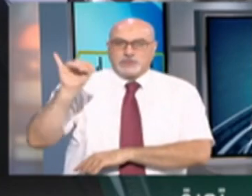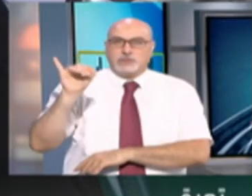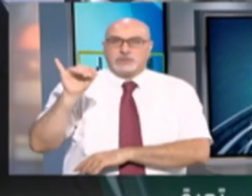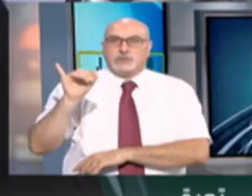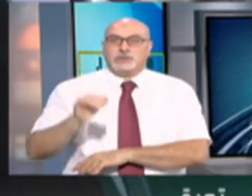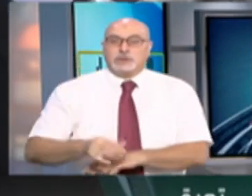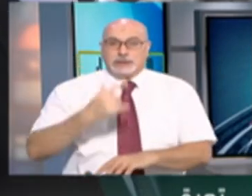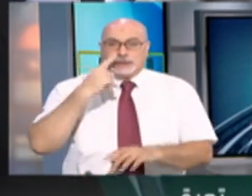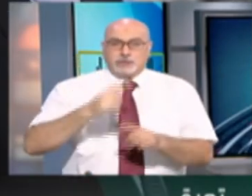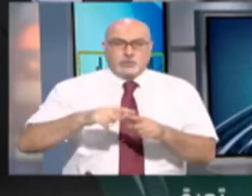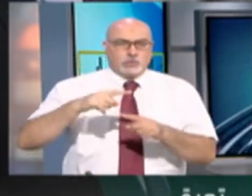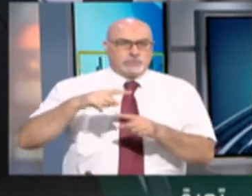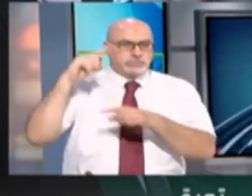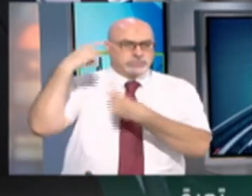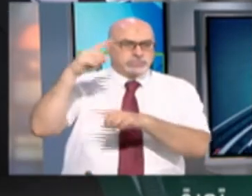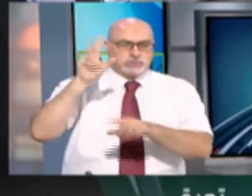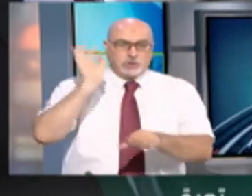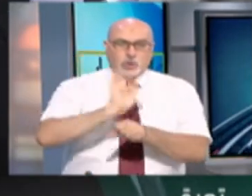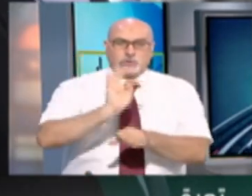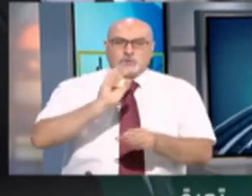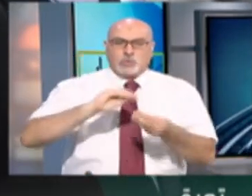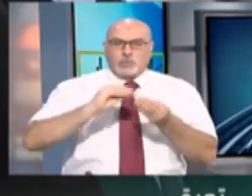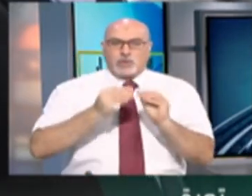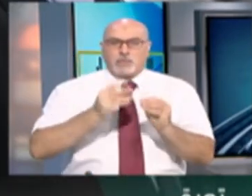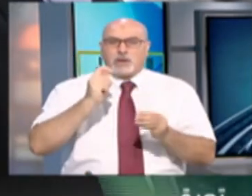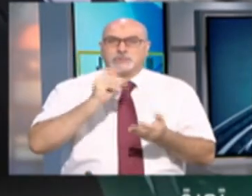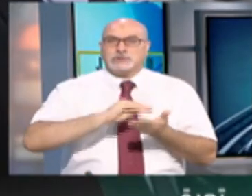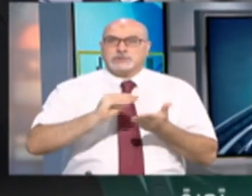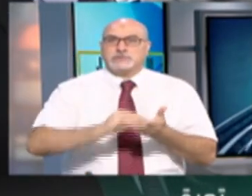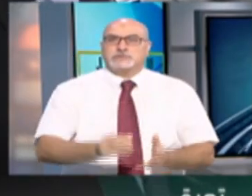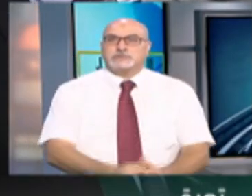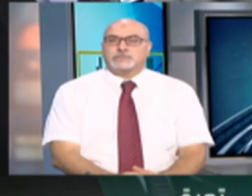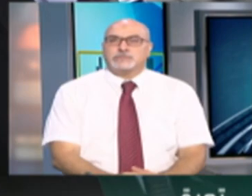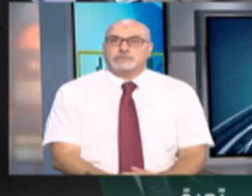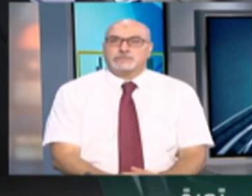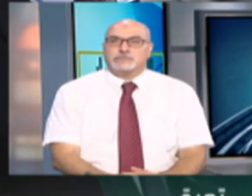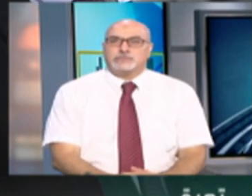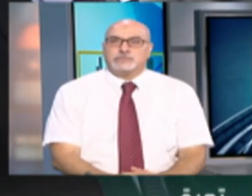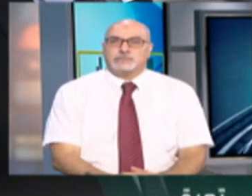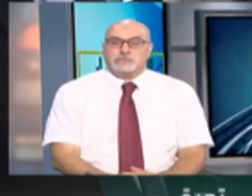اللي حاول يجي بدا يزنزن عليكم ولا هذه ولا هذه، راه عنده خلفيات